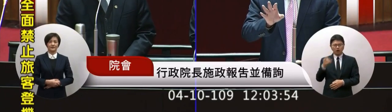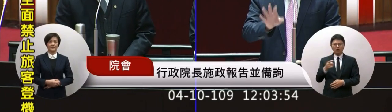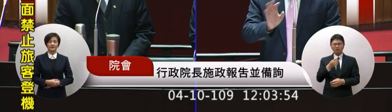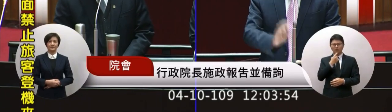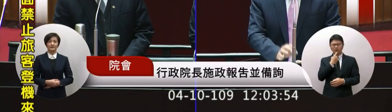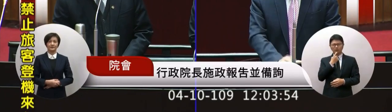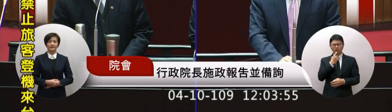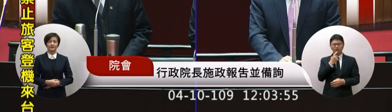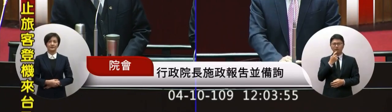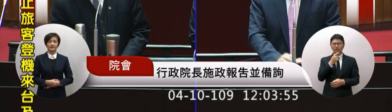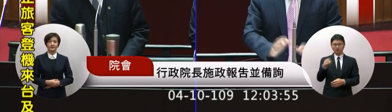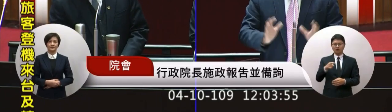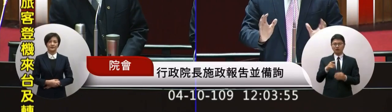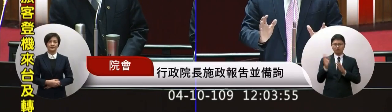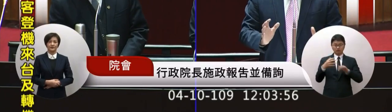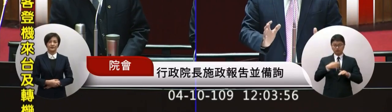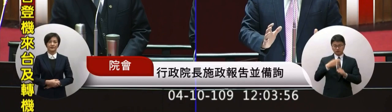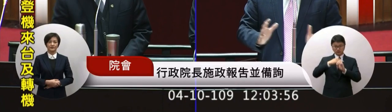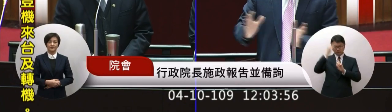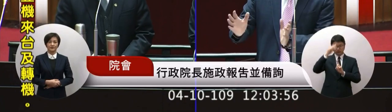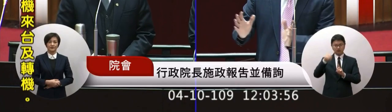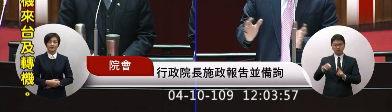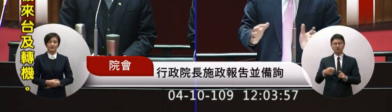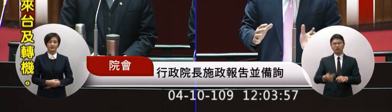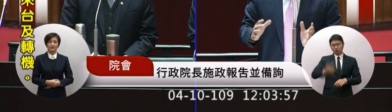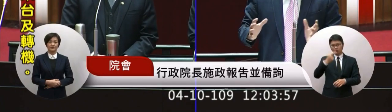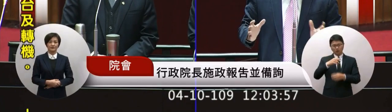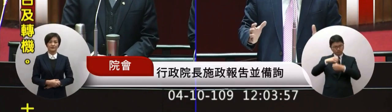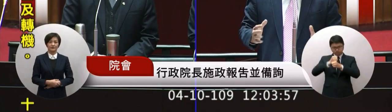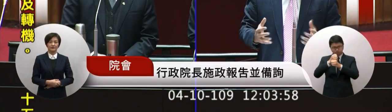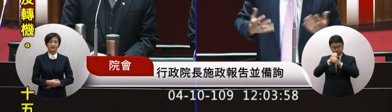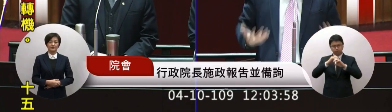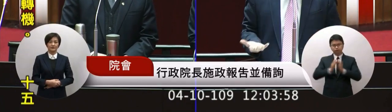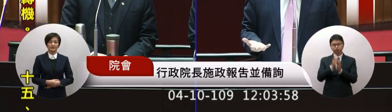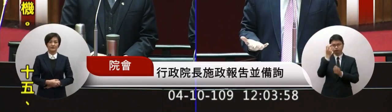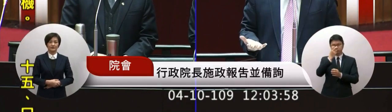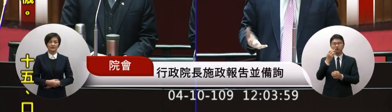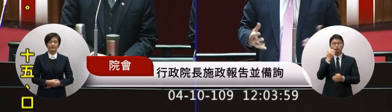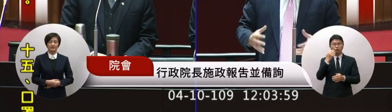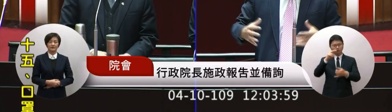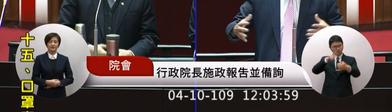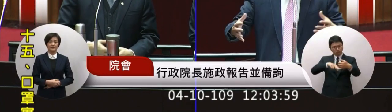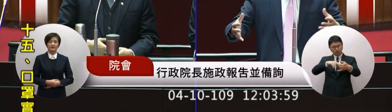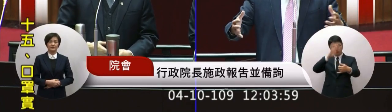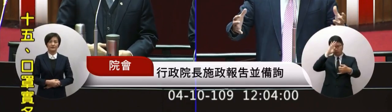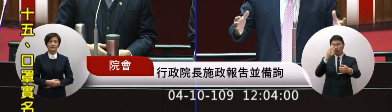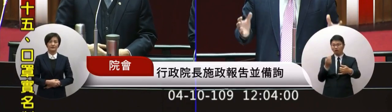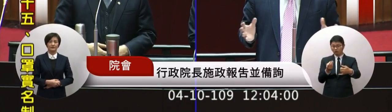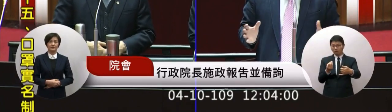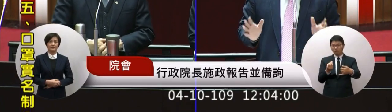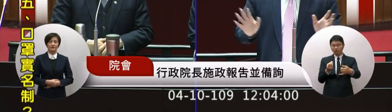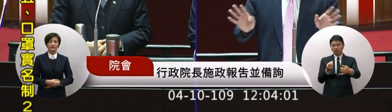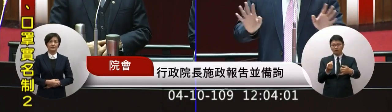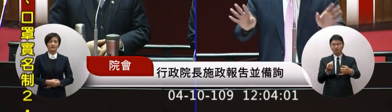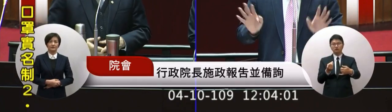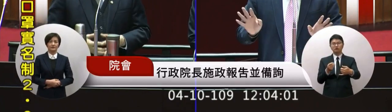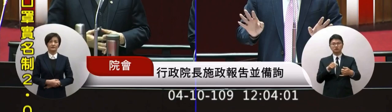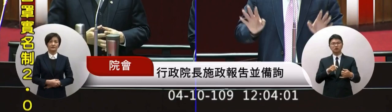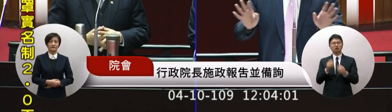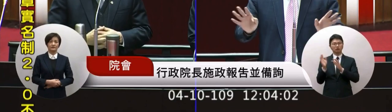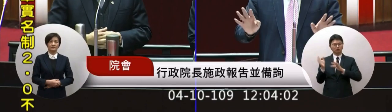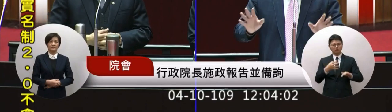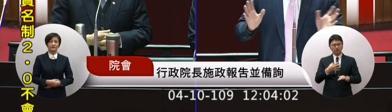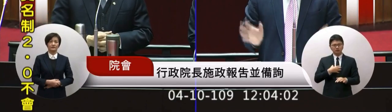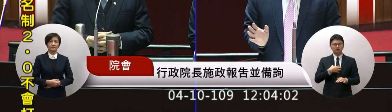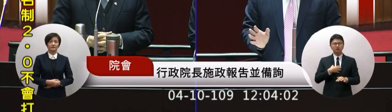做快筛。这样子我们可以先把高风险的减少，就是他无症状的，他可能在有一些风险